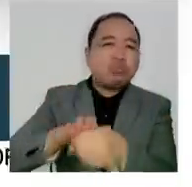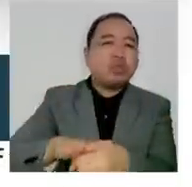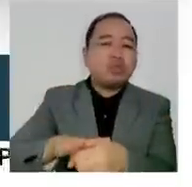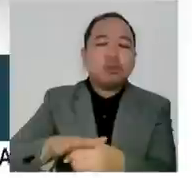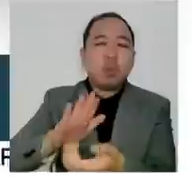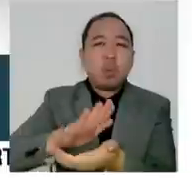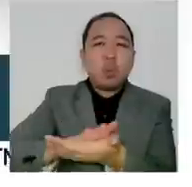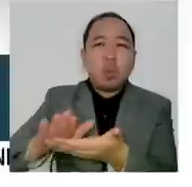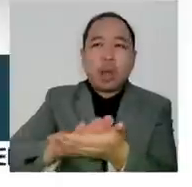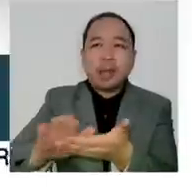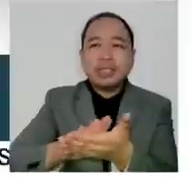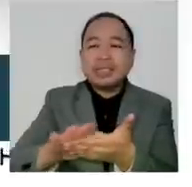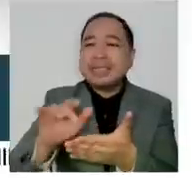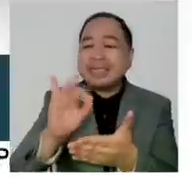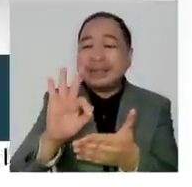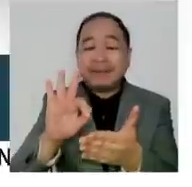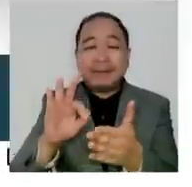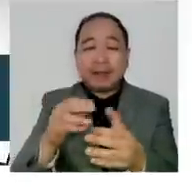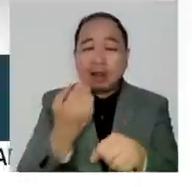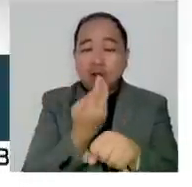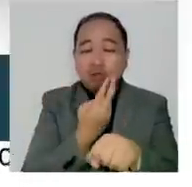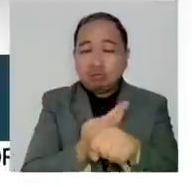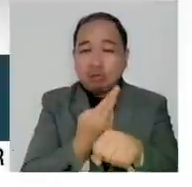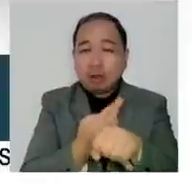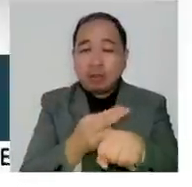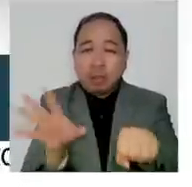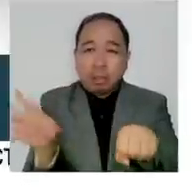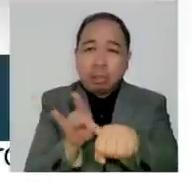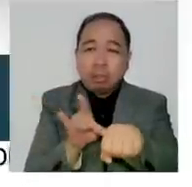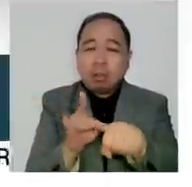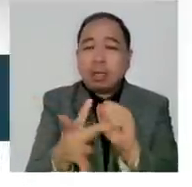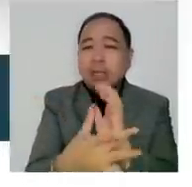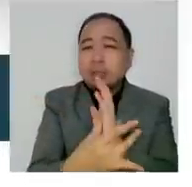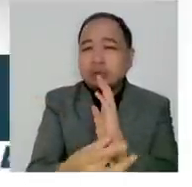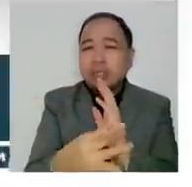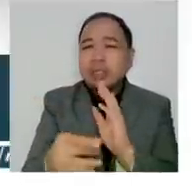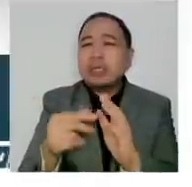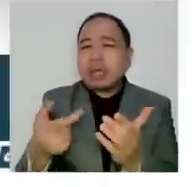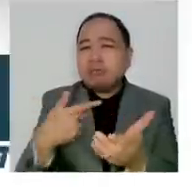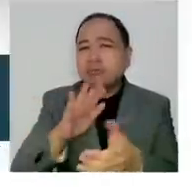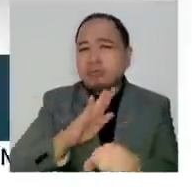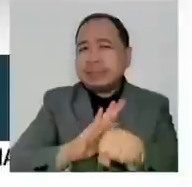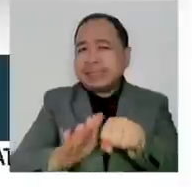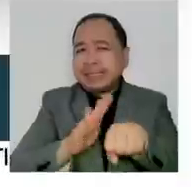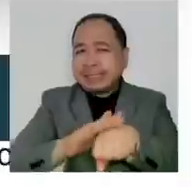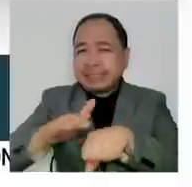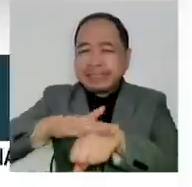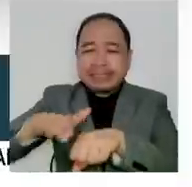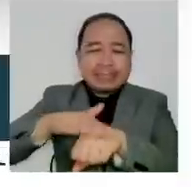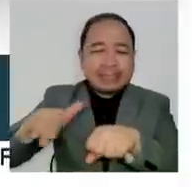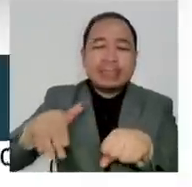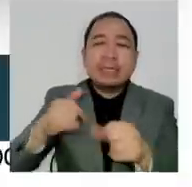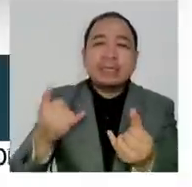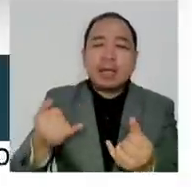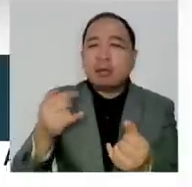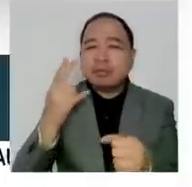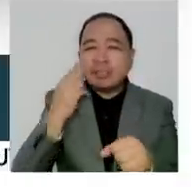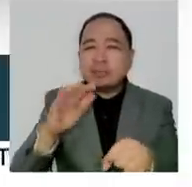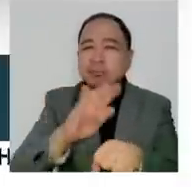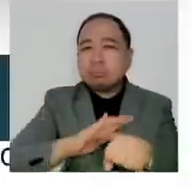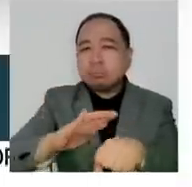bato, nandun na tayo ngayon. Tinatanggal na namin using pressure washing. Then pinopolish din yan, yung mga bato na